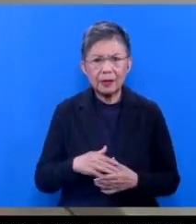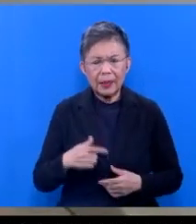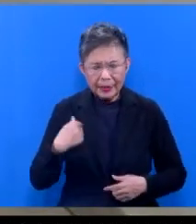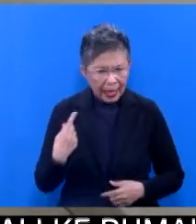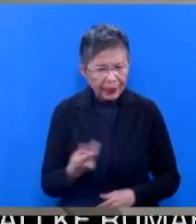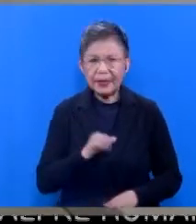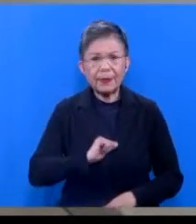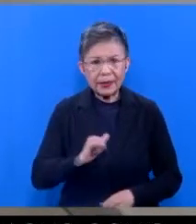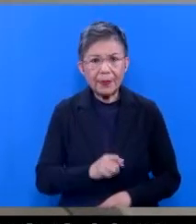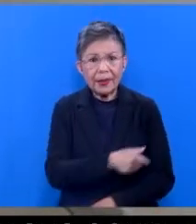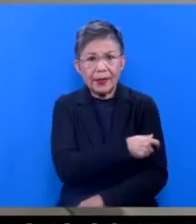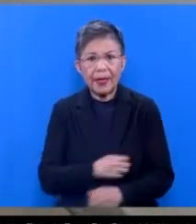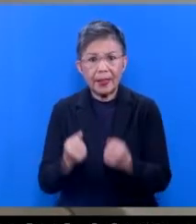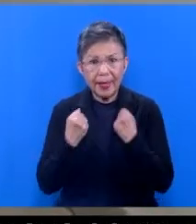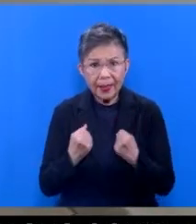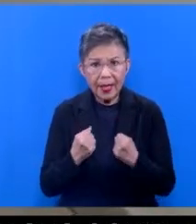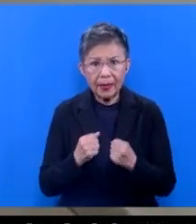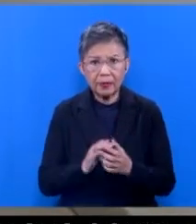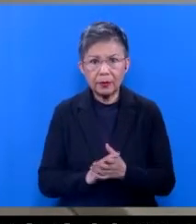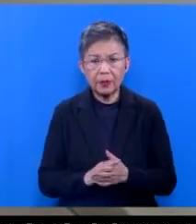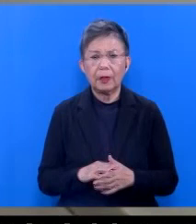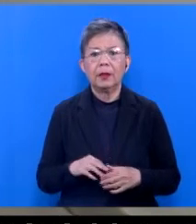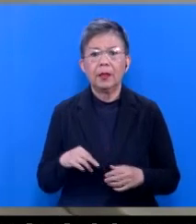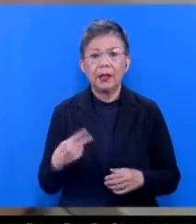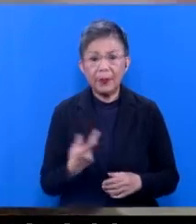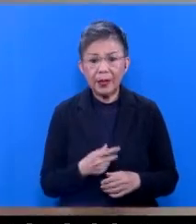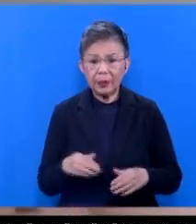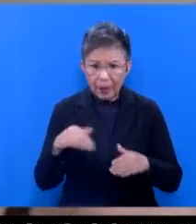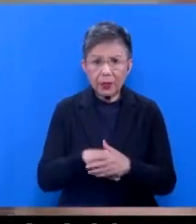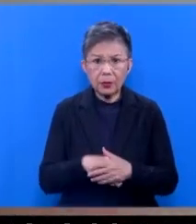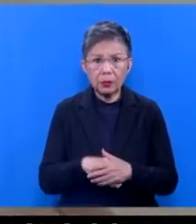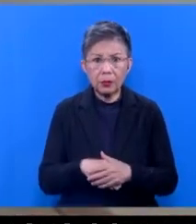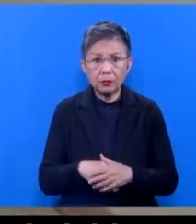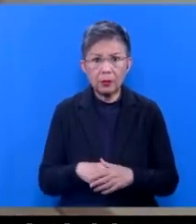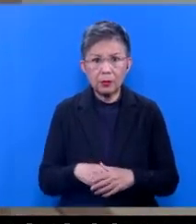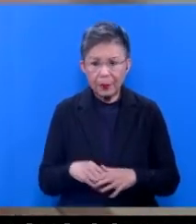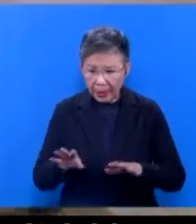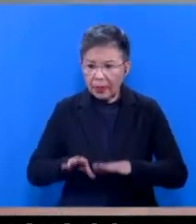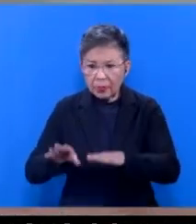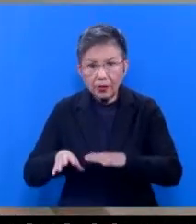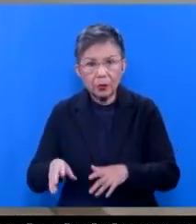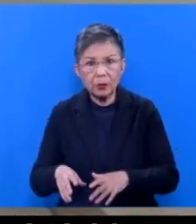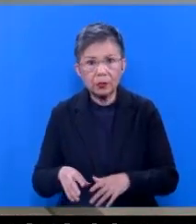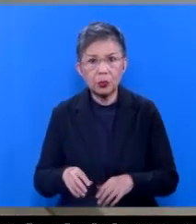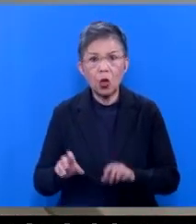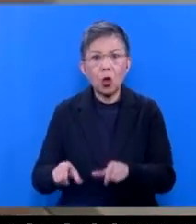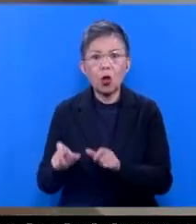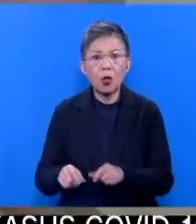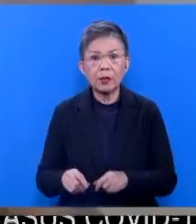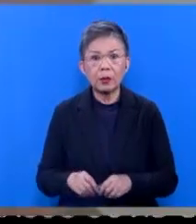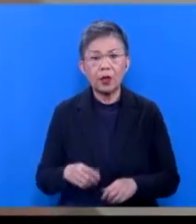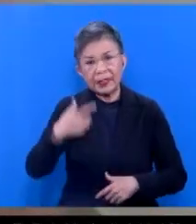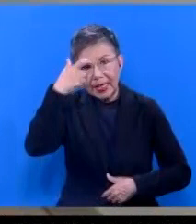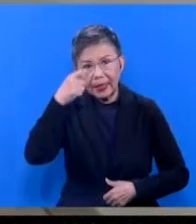semoga semua mengerti lah gitu. Kita kan memang termasuk frontline yang berhadapan dengan pasien-pasien setiap hari.